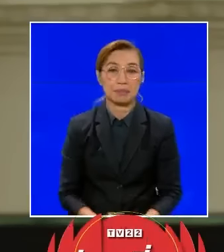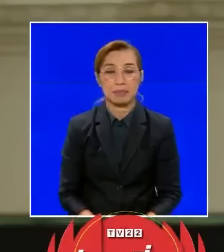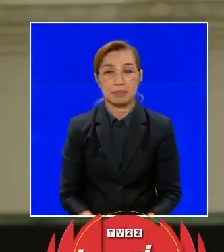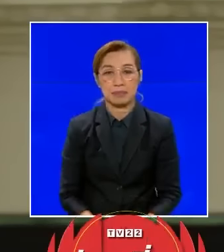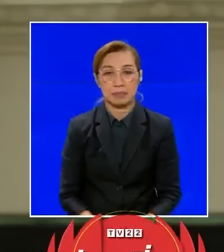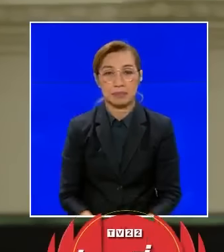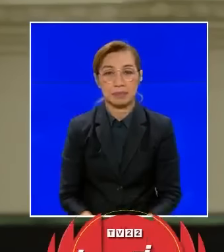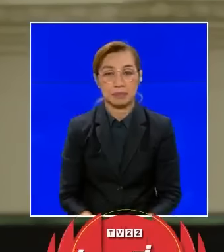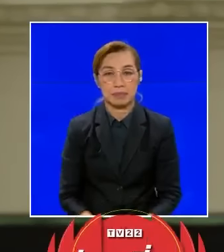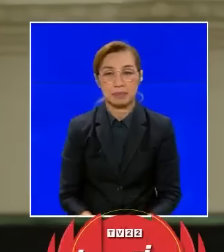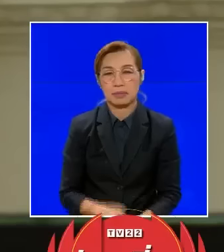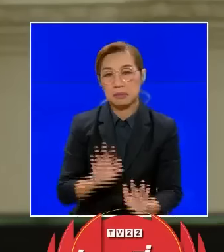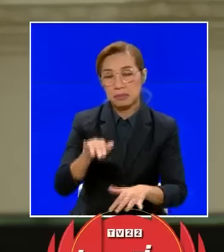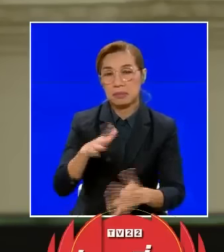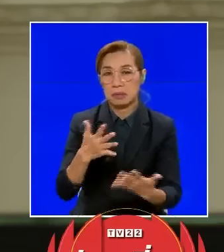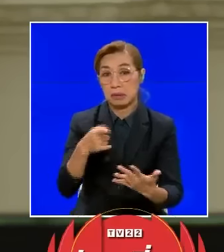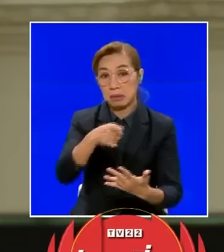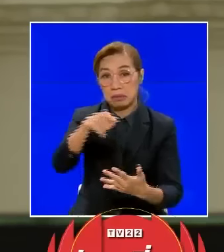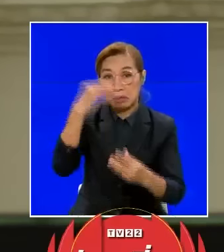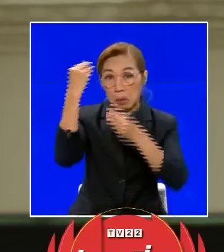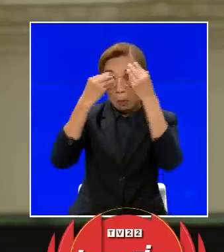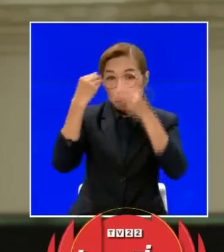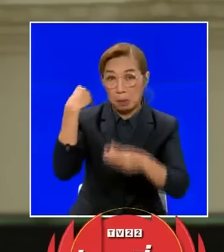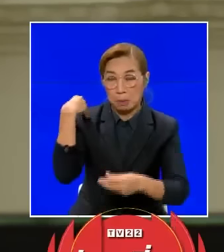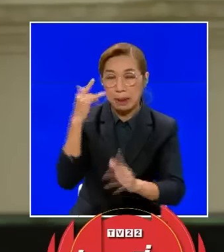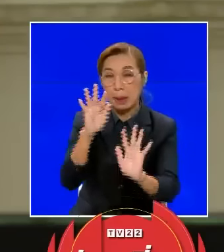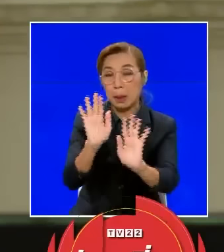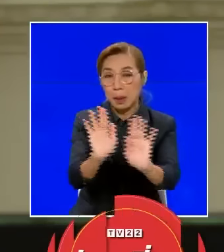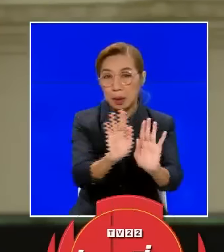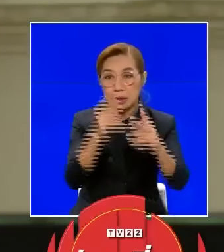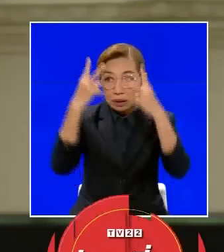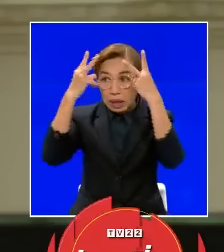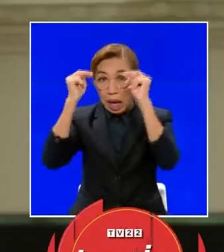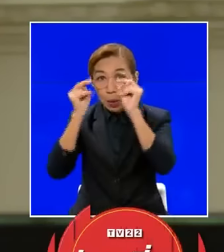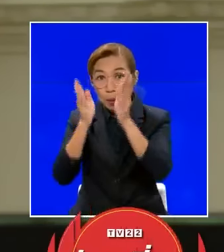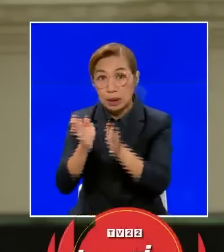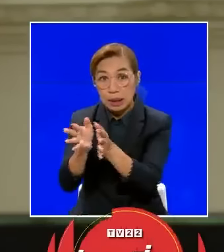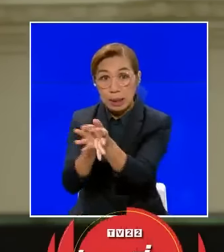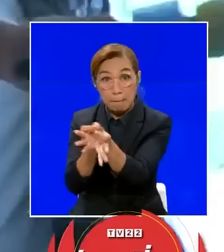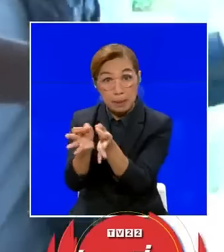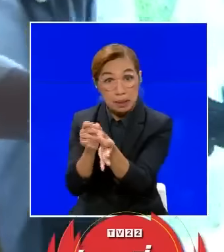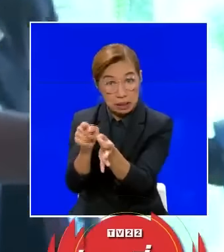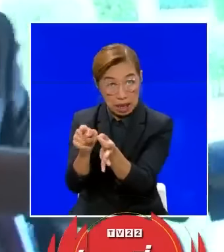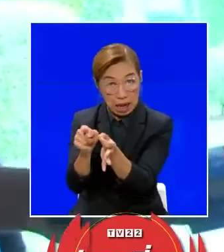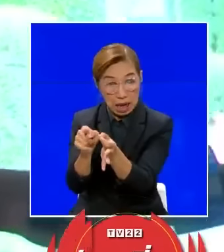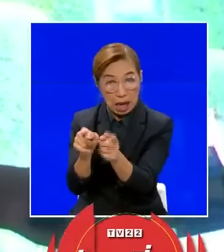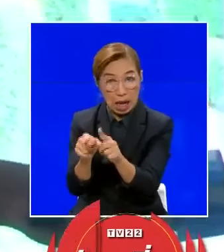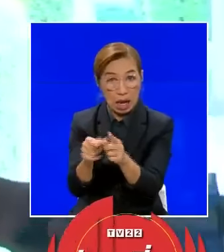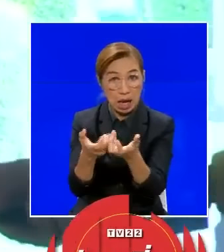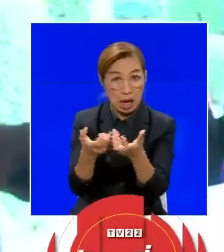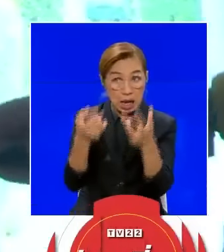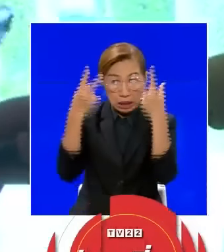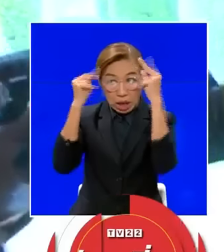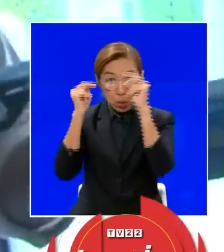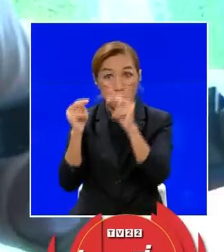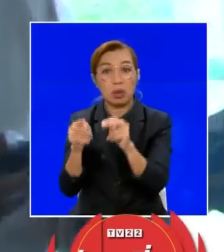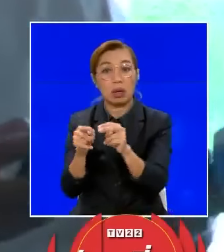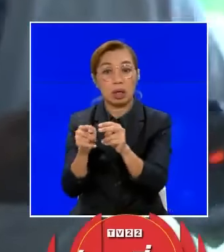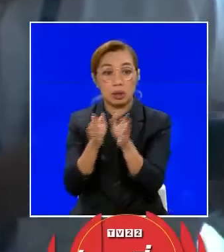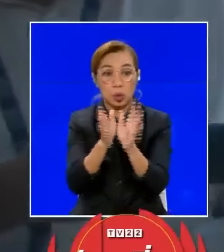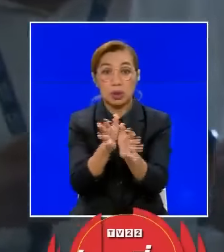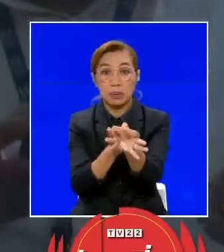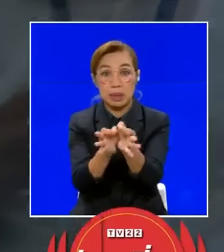ดี๋ยวท่านผู้ชมจะสับสนคือที่ปรึกษานายกอันเนี้ยเขาท่านนายกแต่งตั้งไป5ท่าน